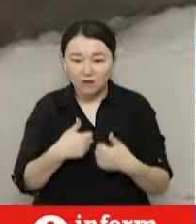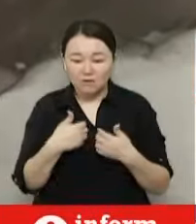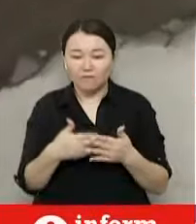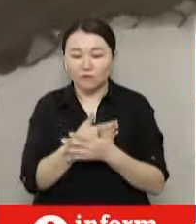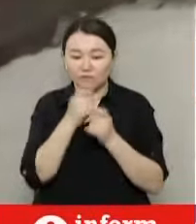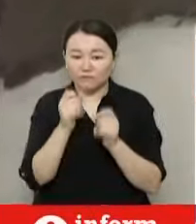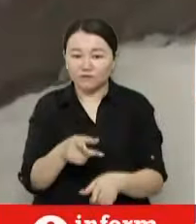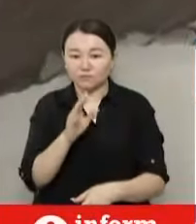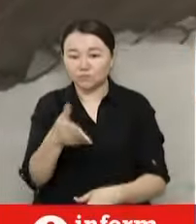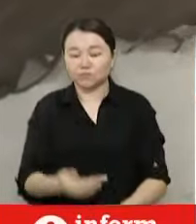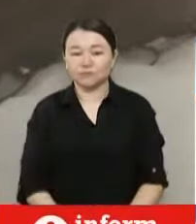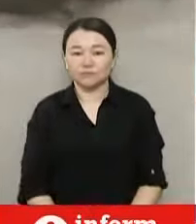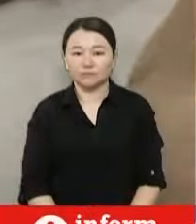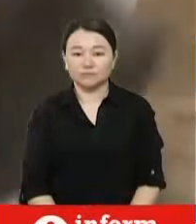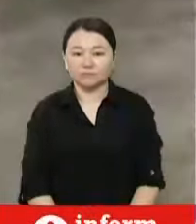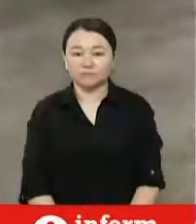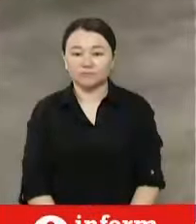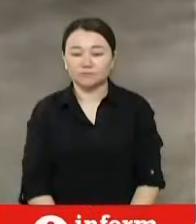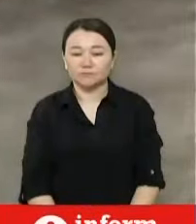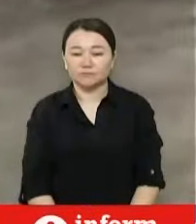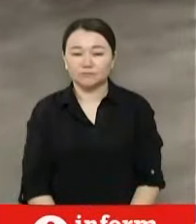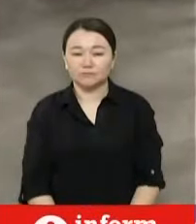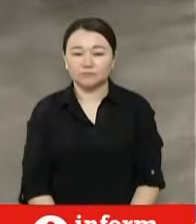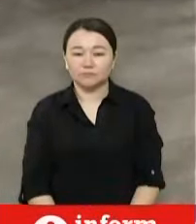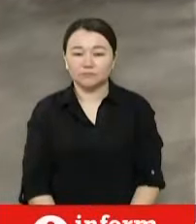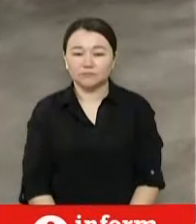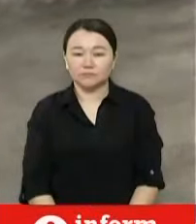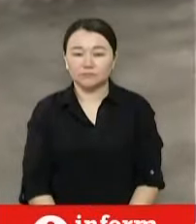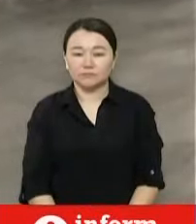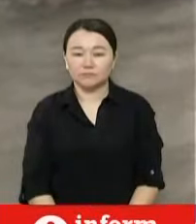выкинут Людмила батюшкина Ирина Ненашева инфорум бюро Карагандинская область